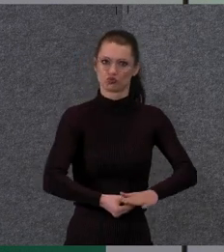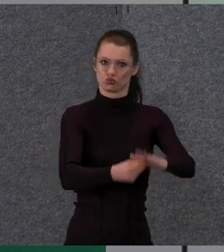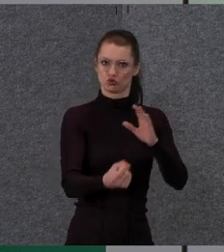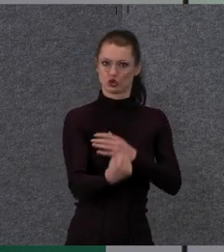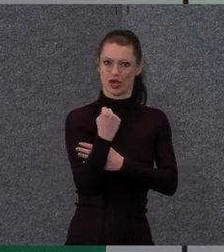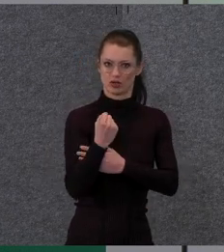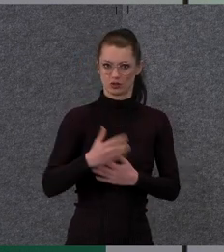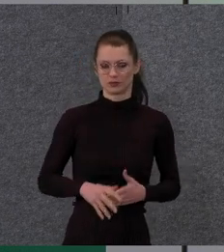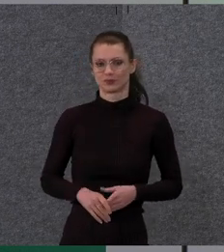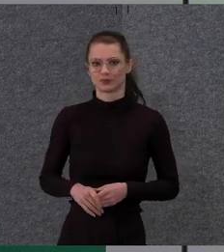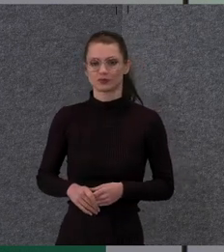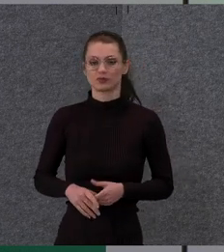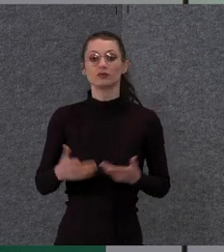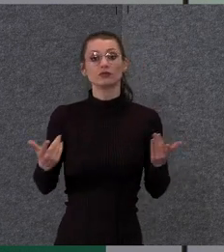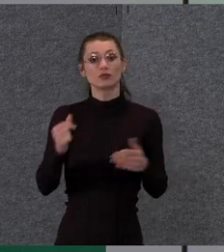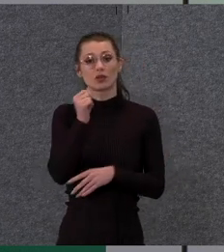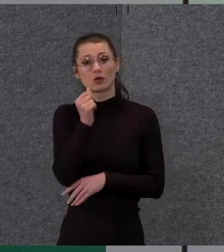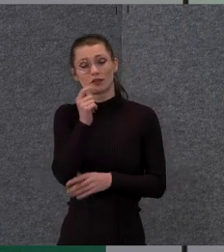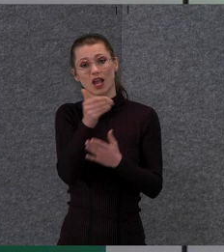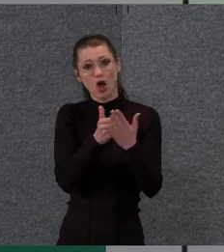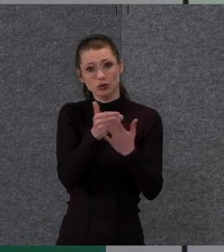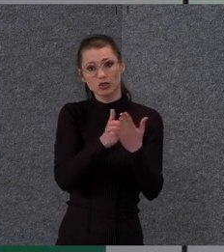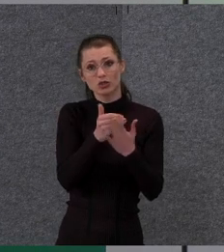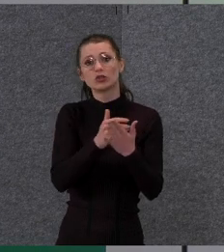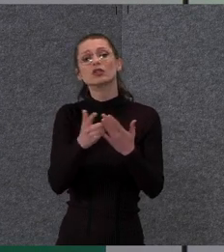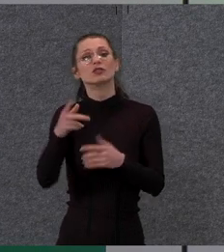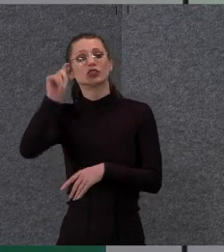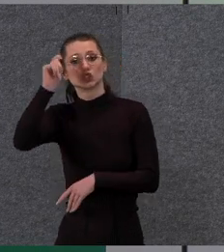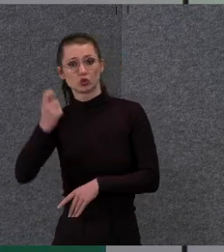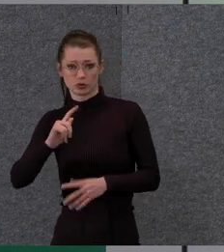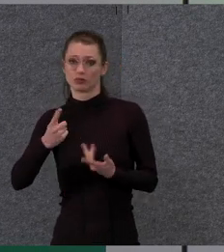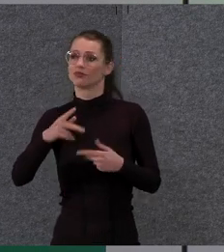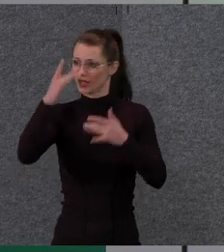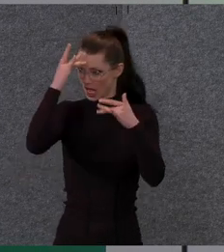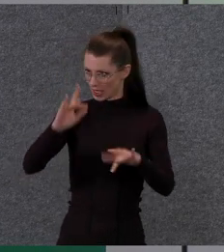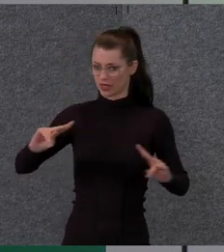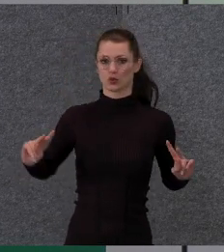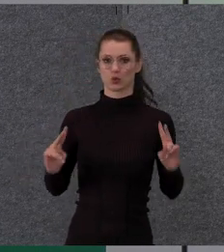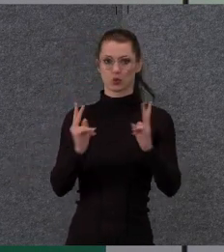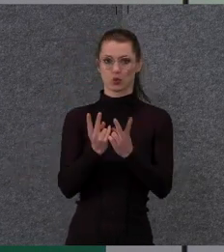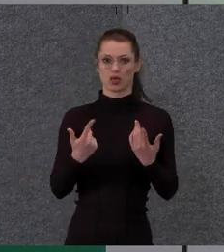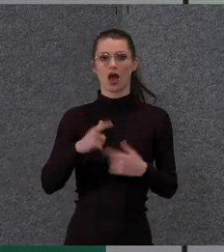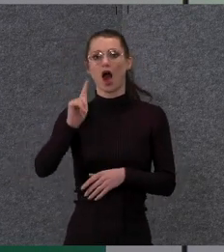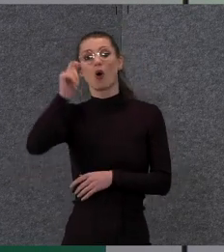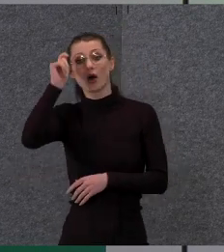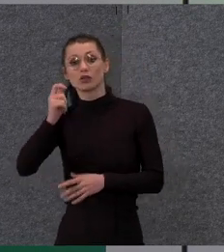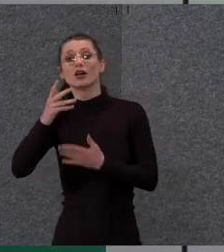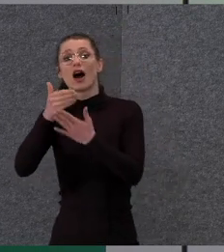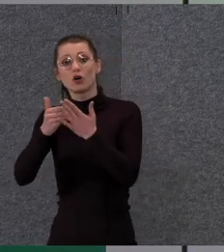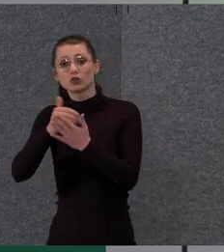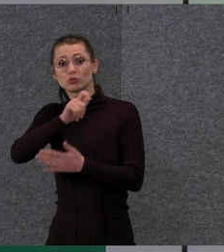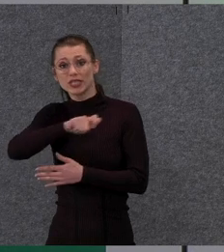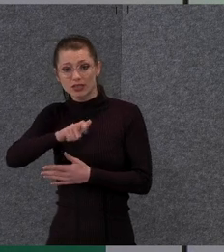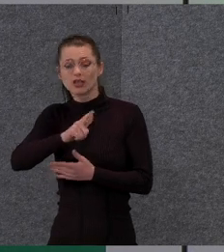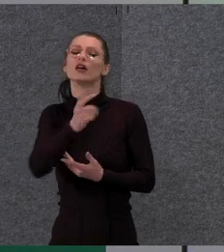damit an, dass eine berufliche Ausbildung die gleiche Anerkennung verdient wie ein Studium und Auszubildende auch eine angemessene Vergütung